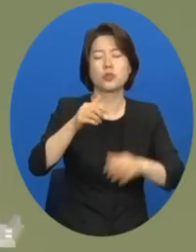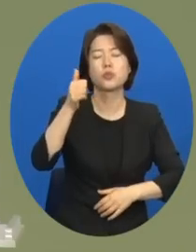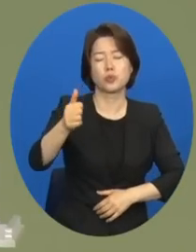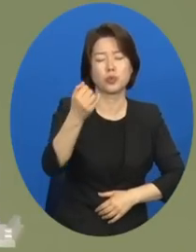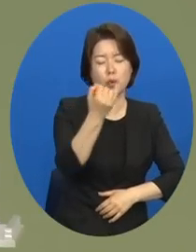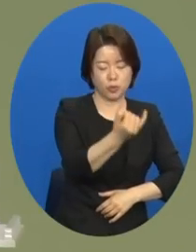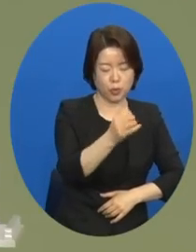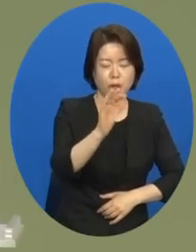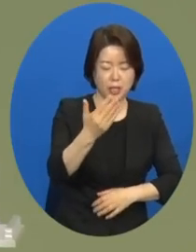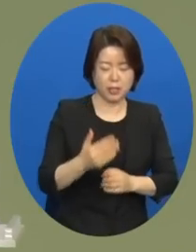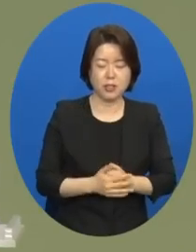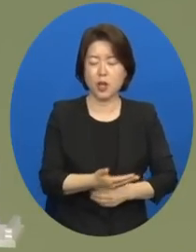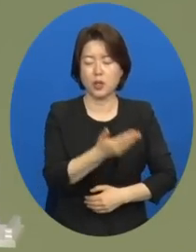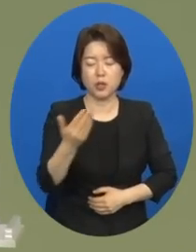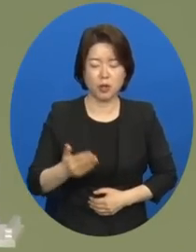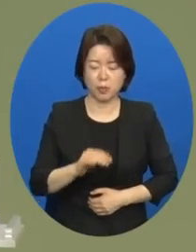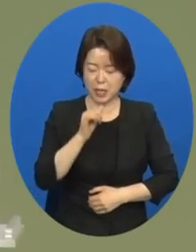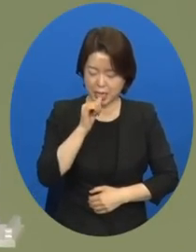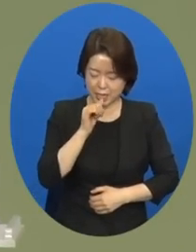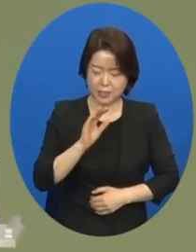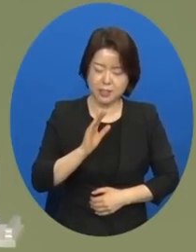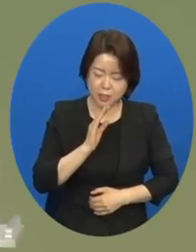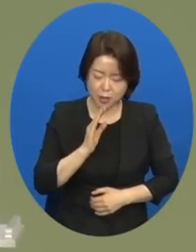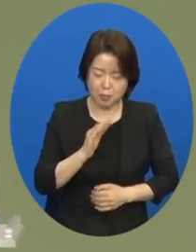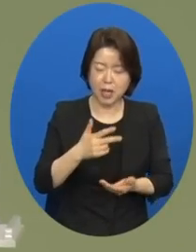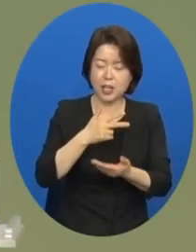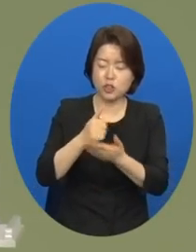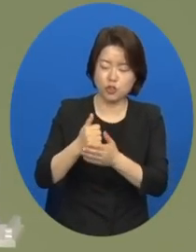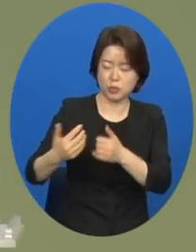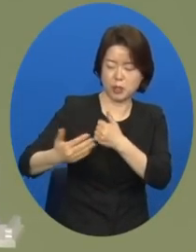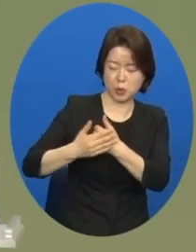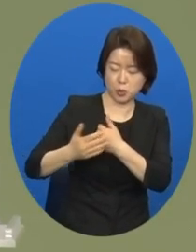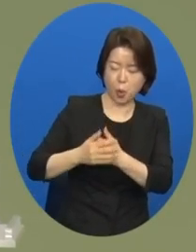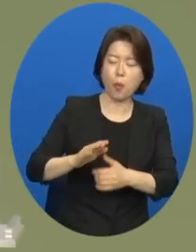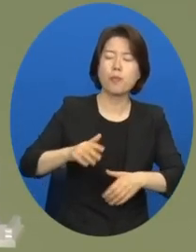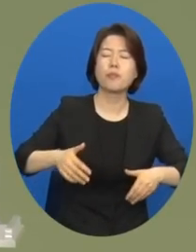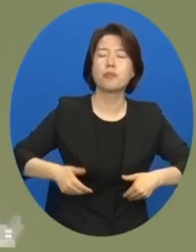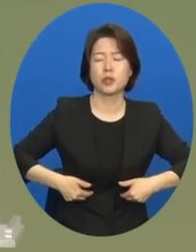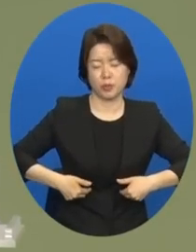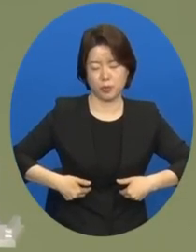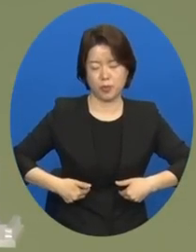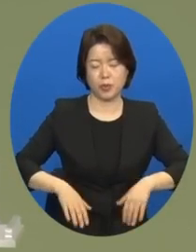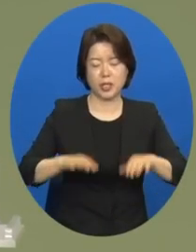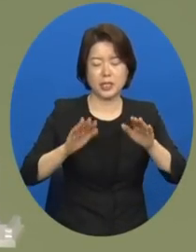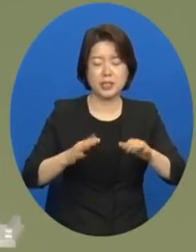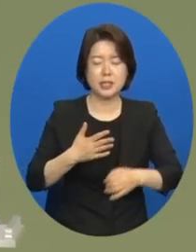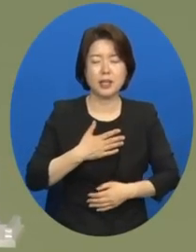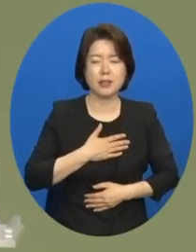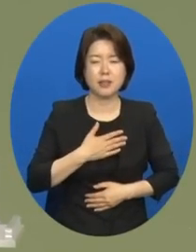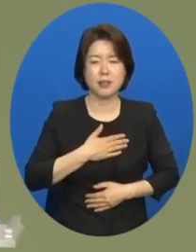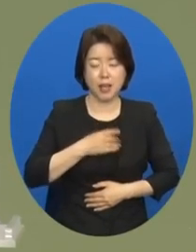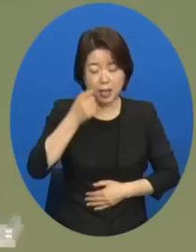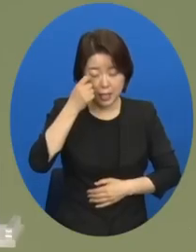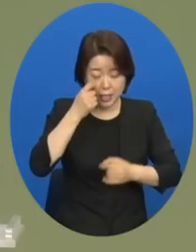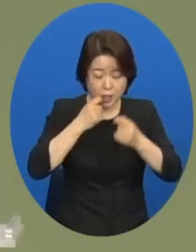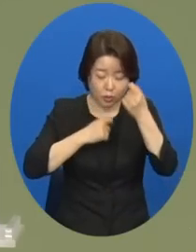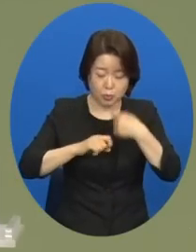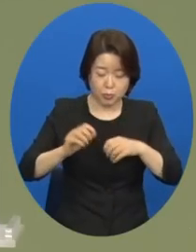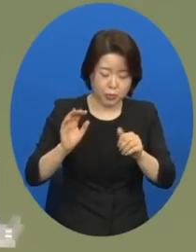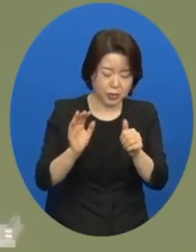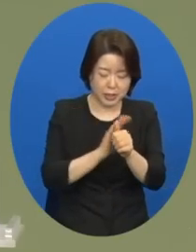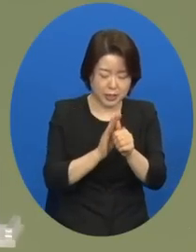되어서 여러분들 절대적으로 주님의 도움이 필요한데 이제 나의 눈물을 씻겨줄